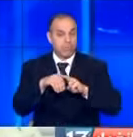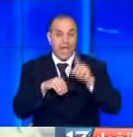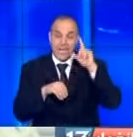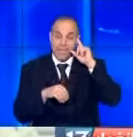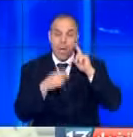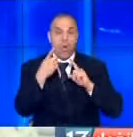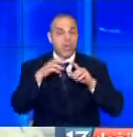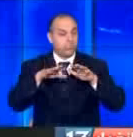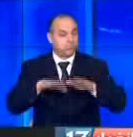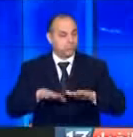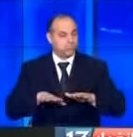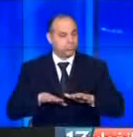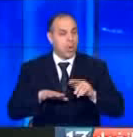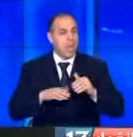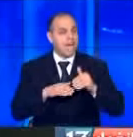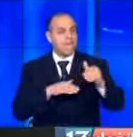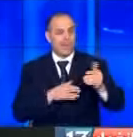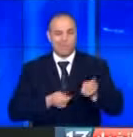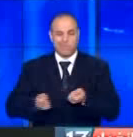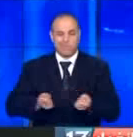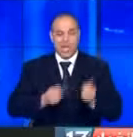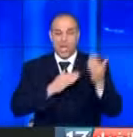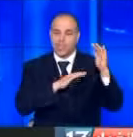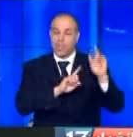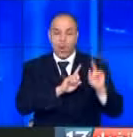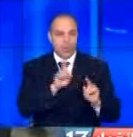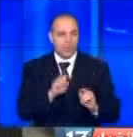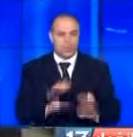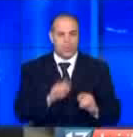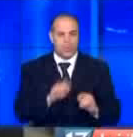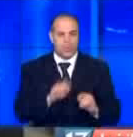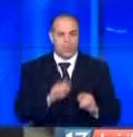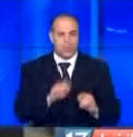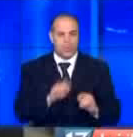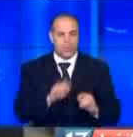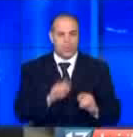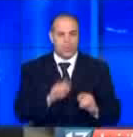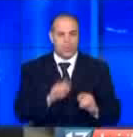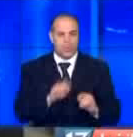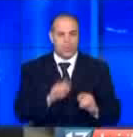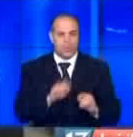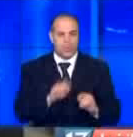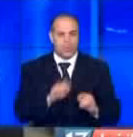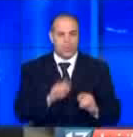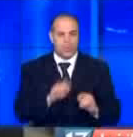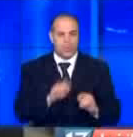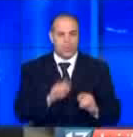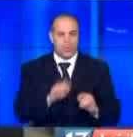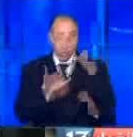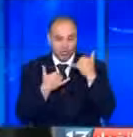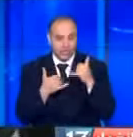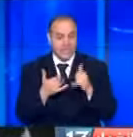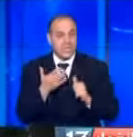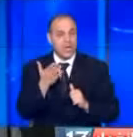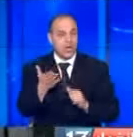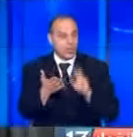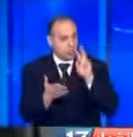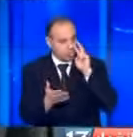التدخلات الأجنبية. وشهدت تطورا هاما خلال السنوات يتمثل خاصة في تكثيف الثنائي والقضية السياسية